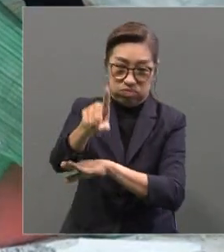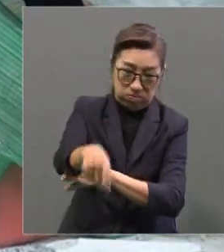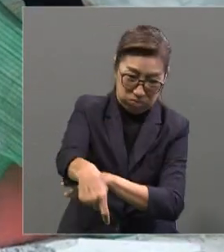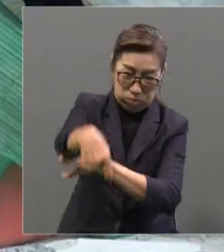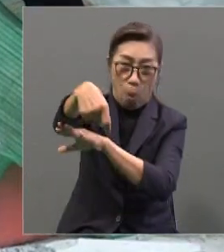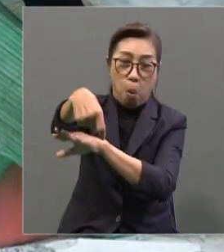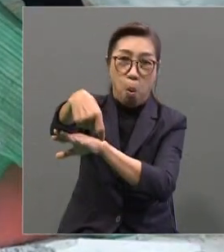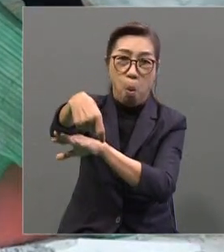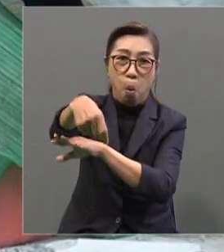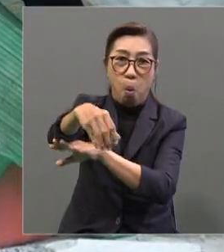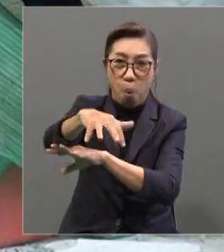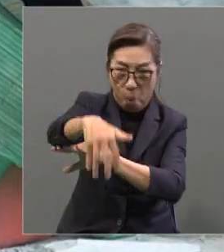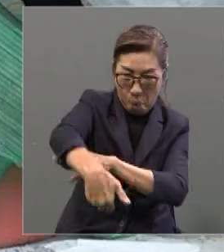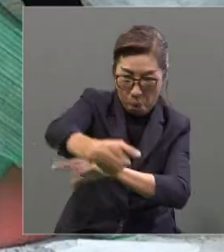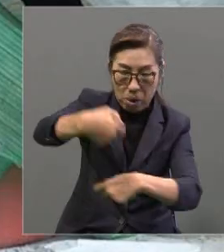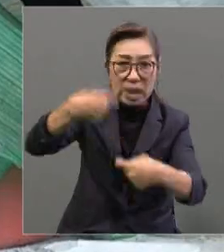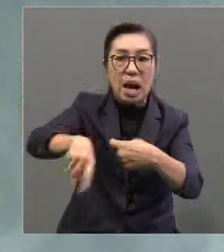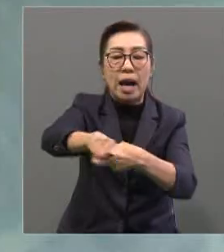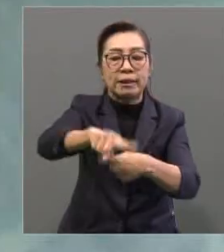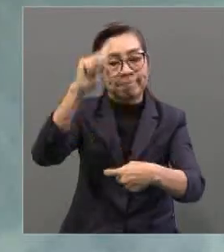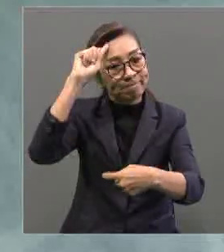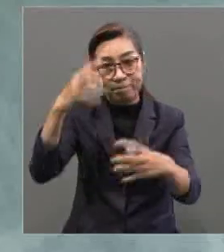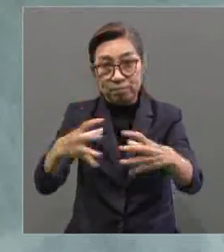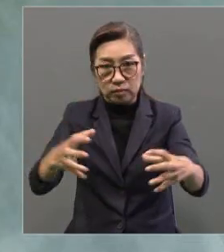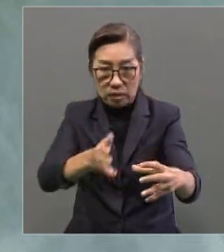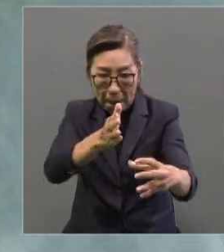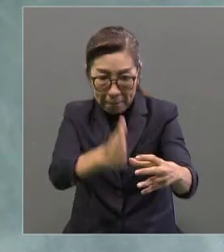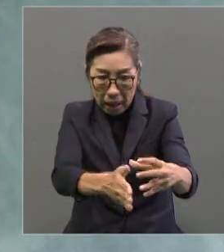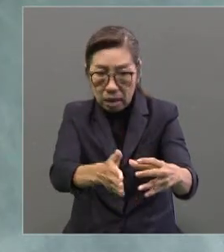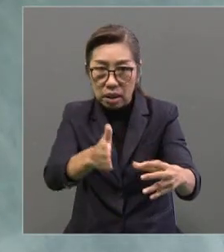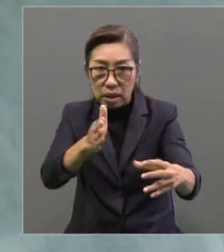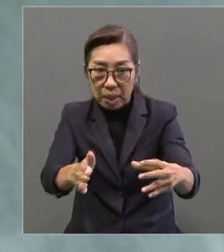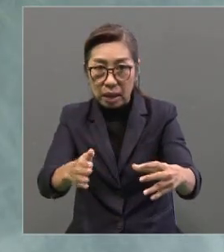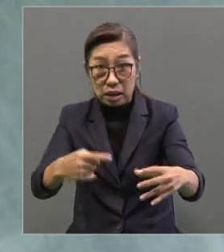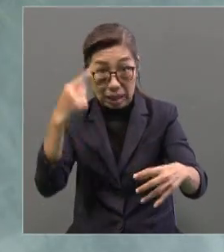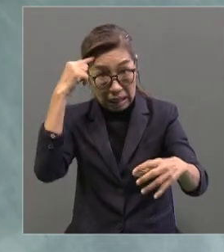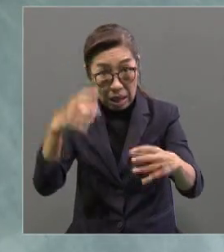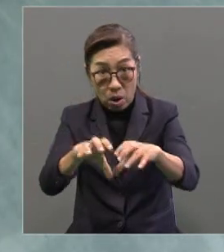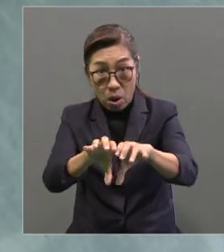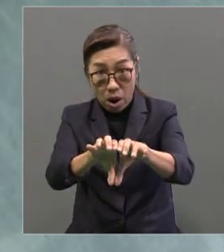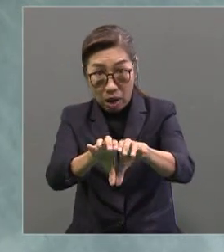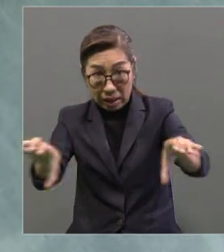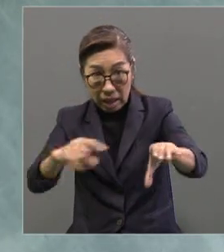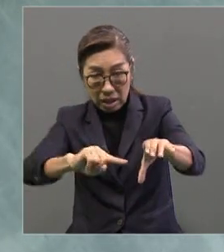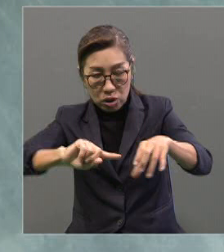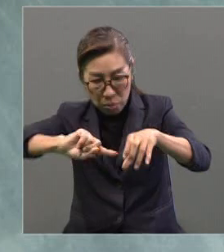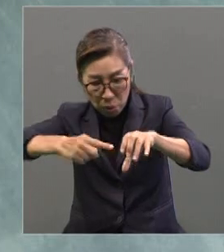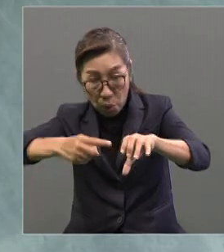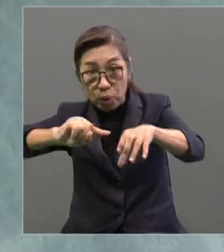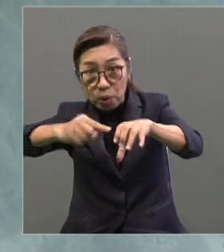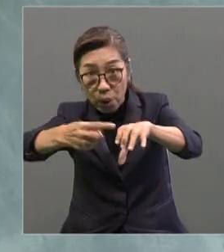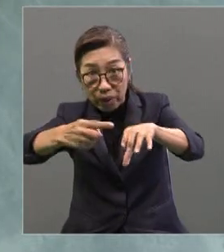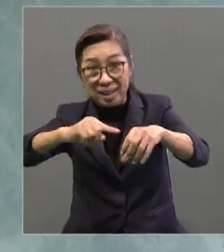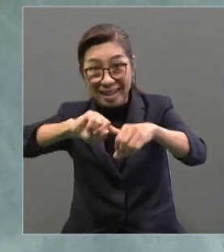วิธีการที่เขาจะแบ่งนะครับก็จะแบ่งชิ้นส่วนต่างๆมีการถอดน็อตน ะ เข้าไปดูก่อนนะถอดน็อตตามโครงสร้